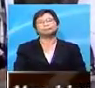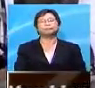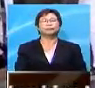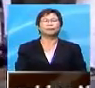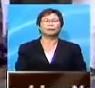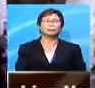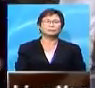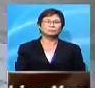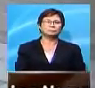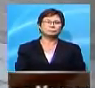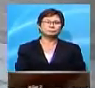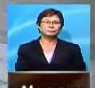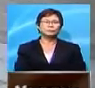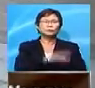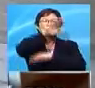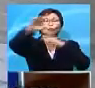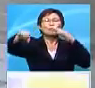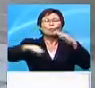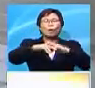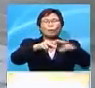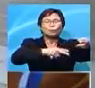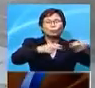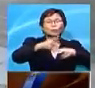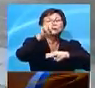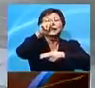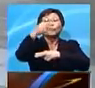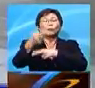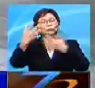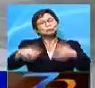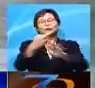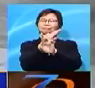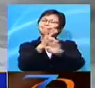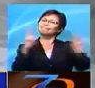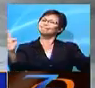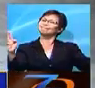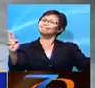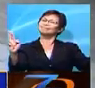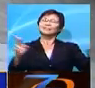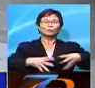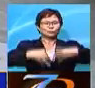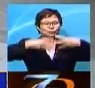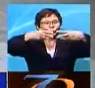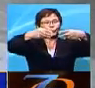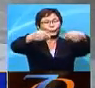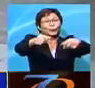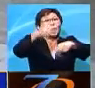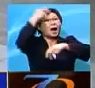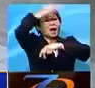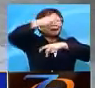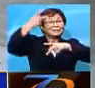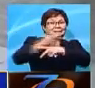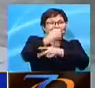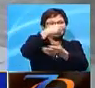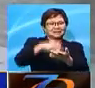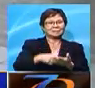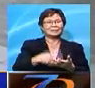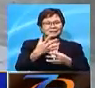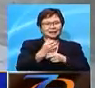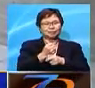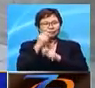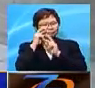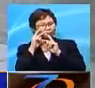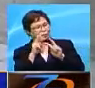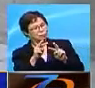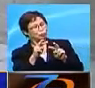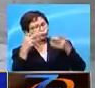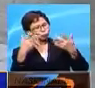suci secara keseluruhannya pengurusan tabung haji telah bersiap sedia bagi kelancaran musim Haji pada kali ini ini dapat dilihat